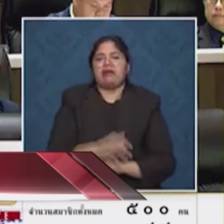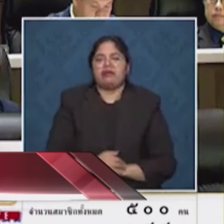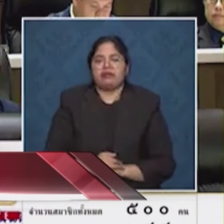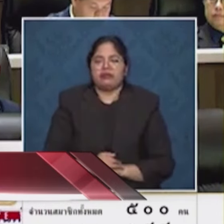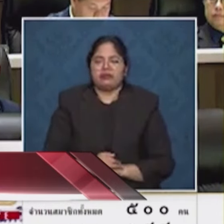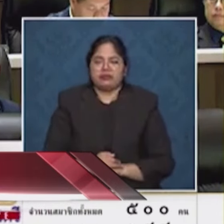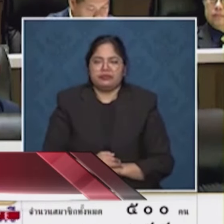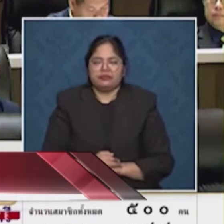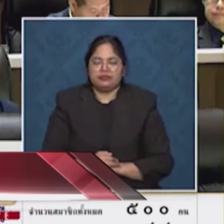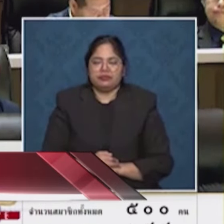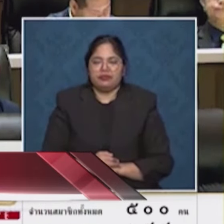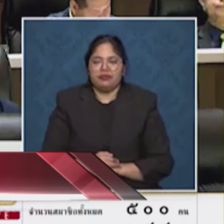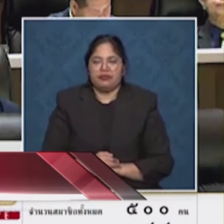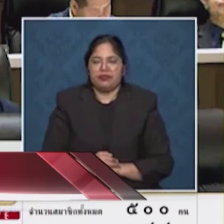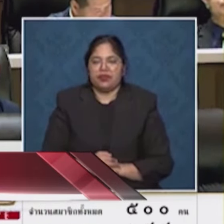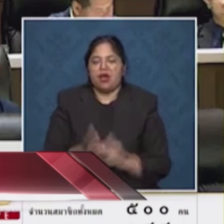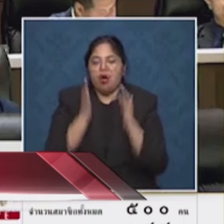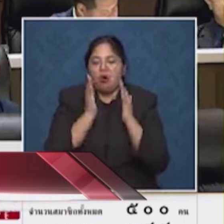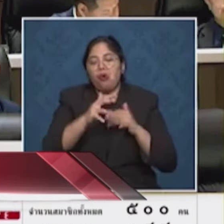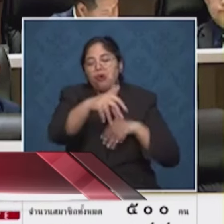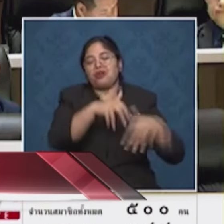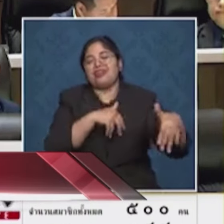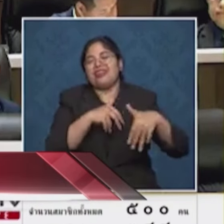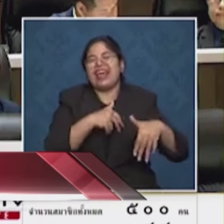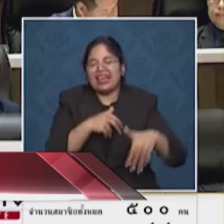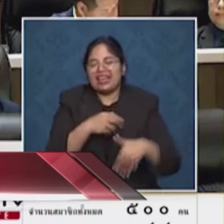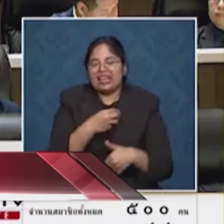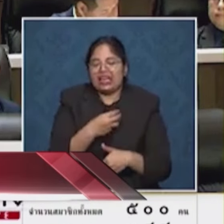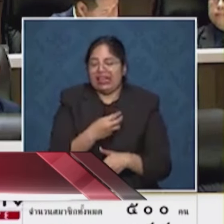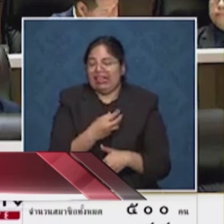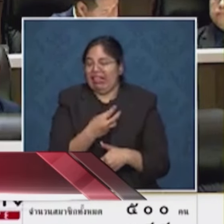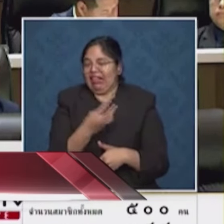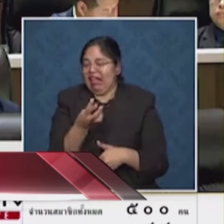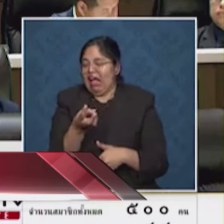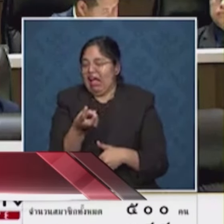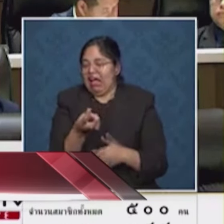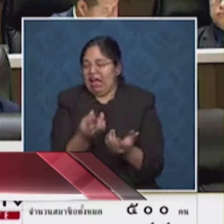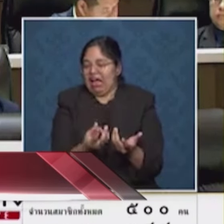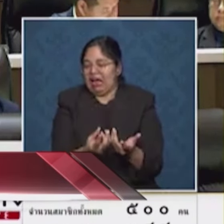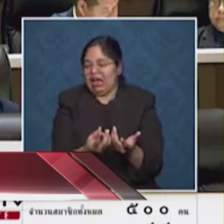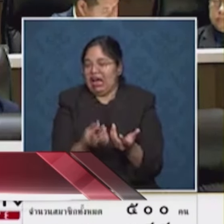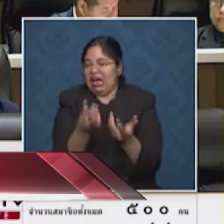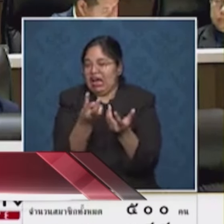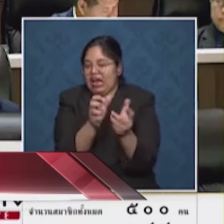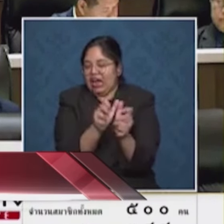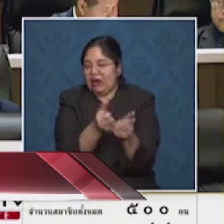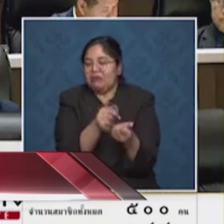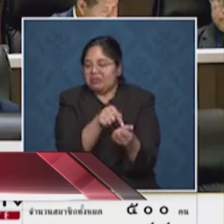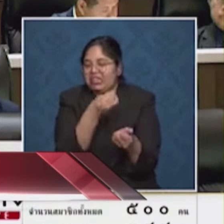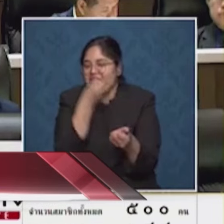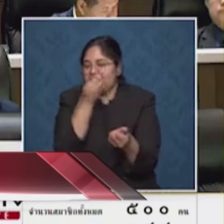เหลี่ยมและคนไทยก็ไม่ได้กินแกดพูดอะไรที่มันยังไม่ใช่เขา